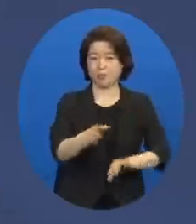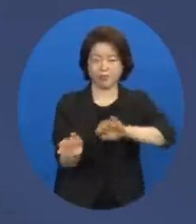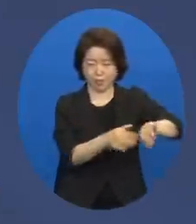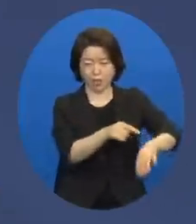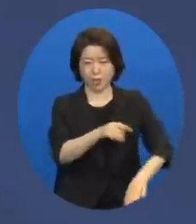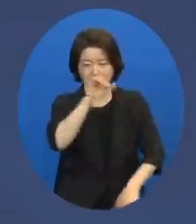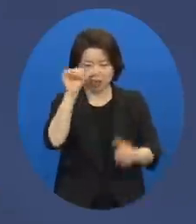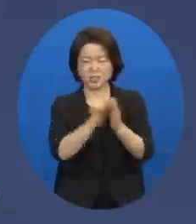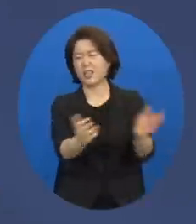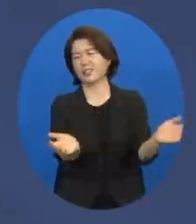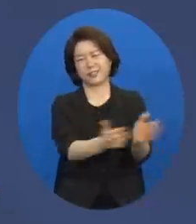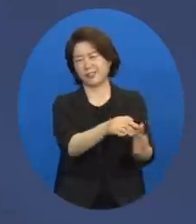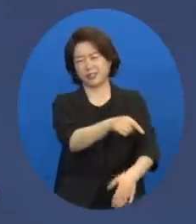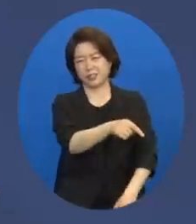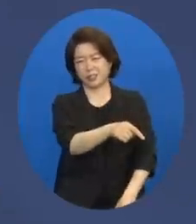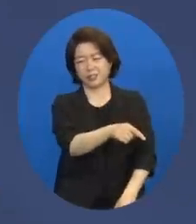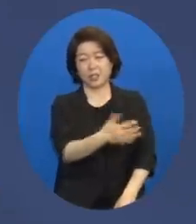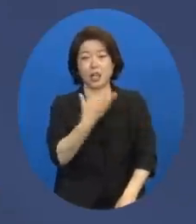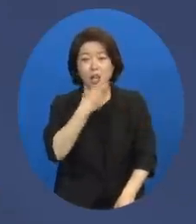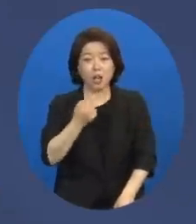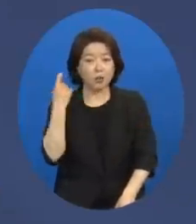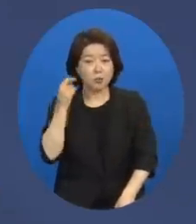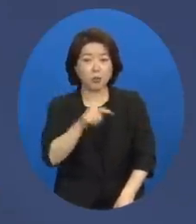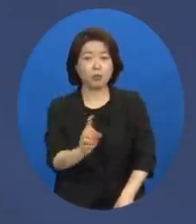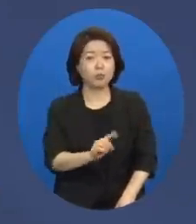끝장난 사람들이에요. 그럼 이 사람들에게 복음은